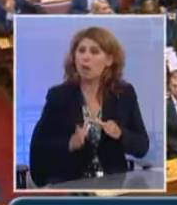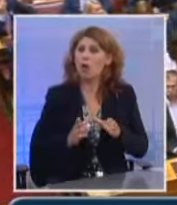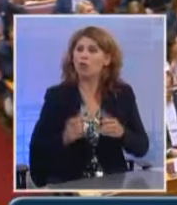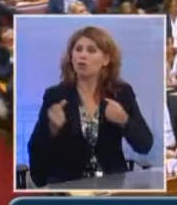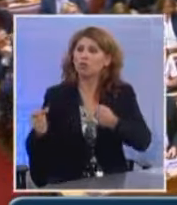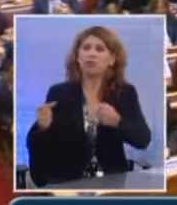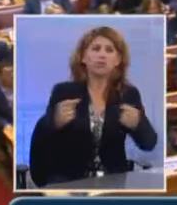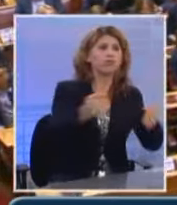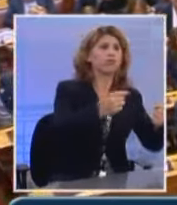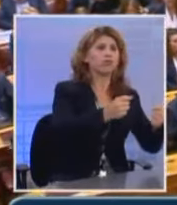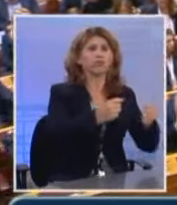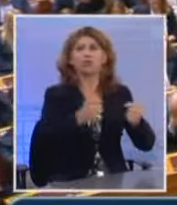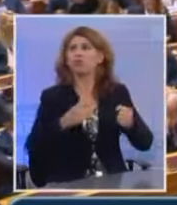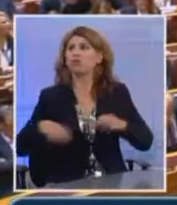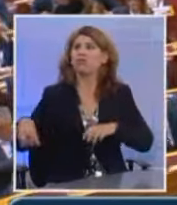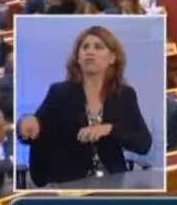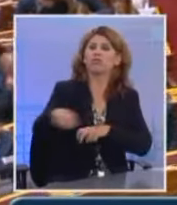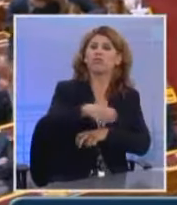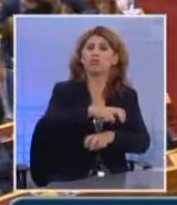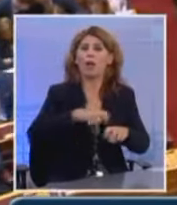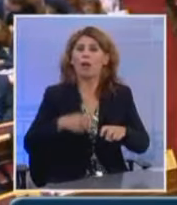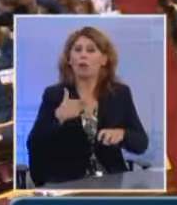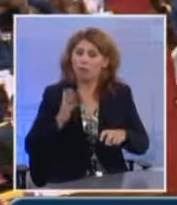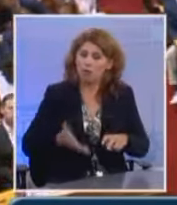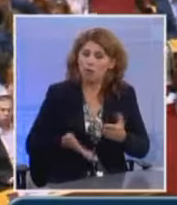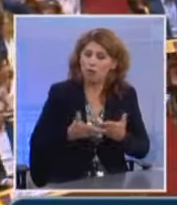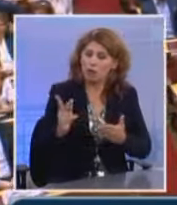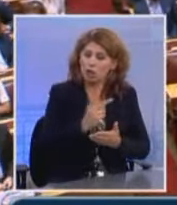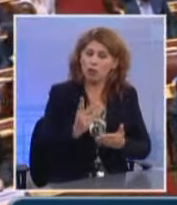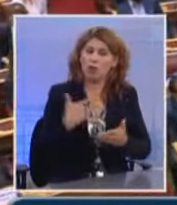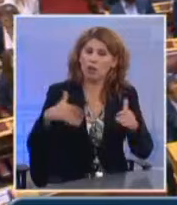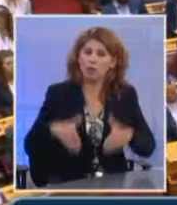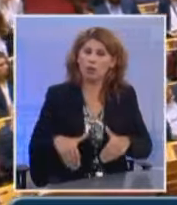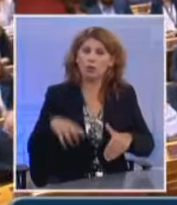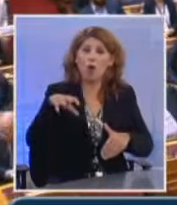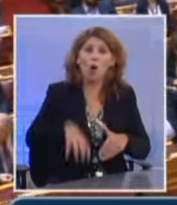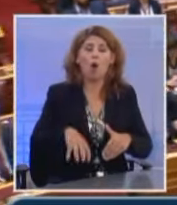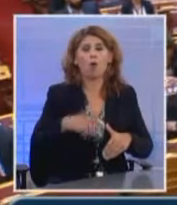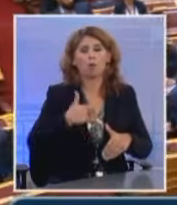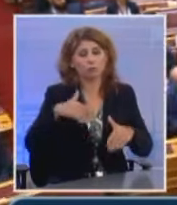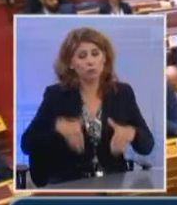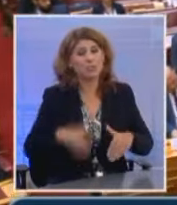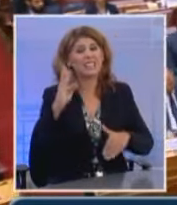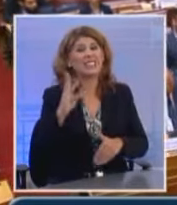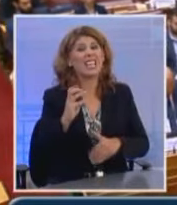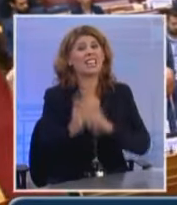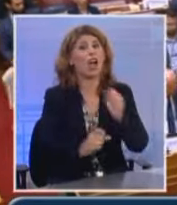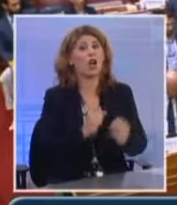και ωφέλιμος στην κοινωνία και να υπηρετήσω όσο μπορώ καλύτερα το χώρο αυτό που τον υπηρετώ 30